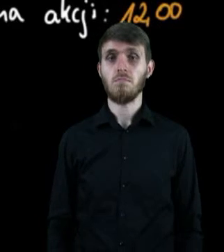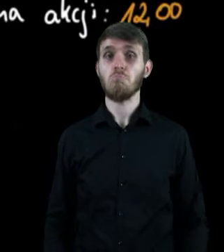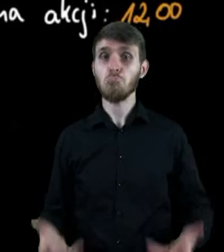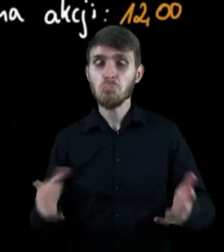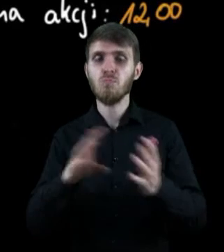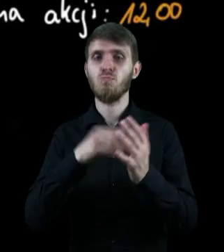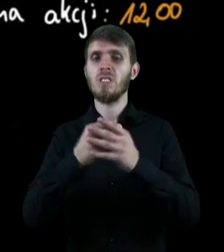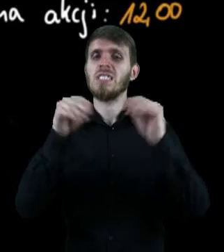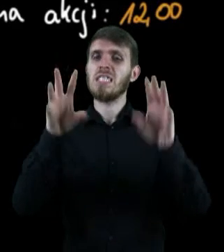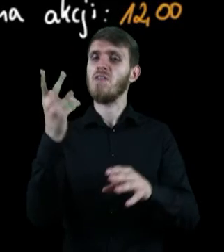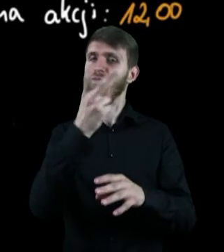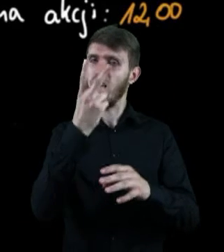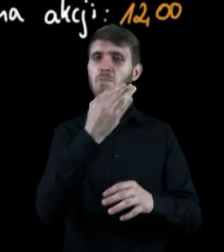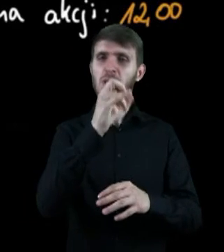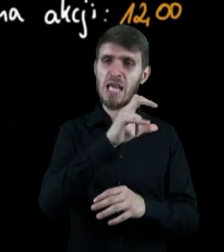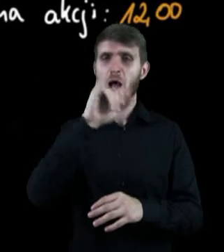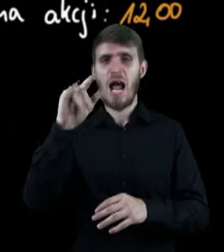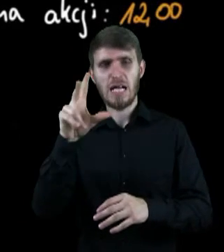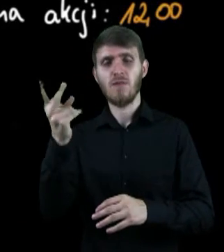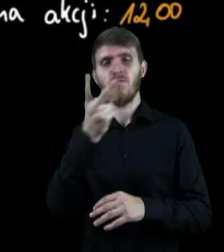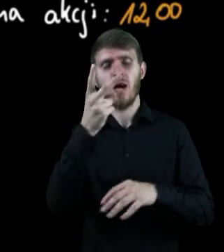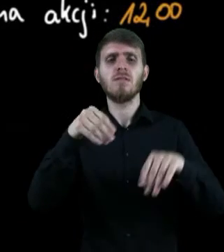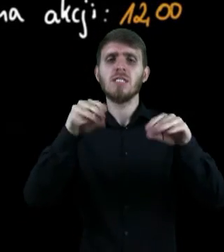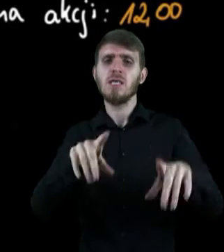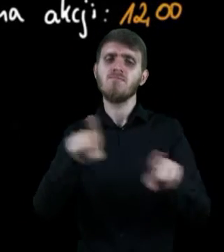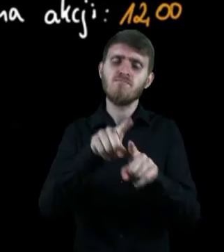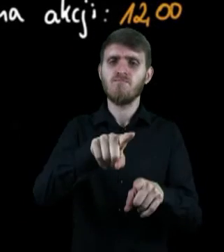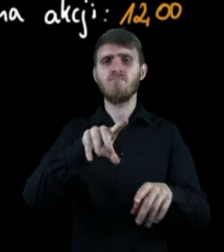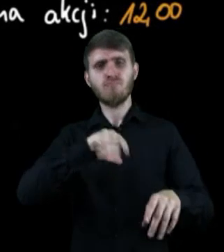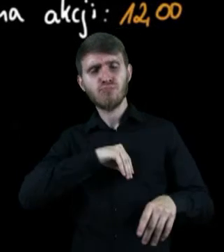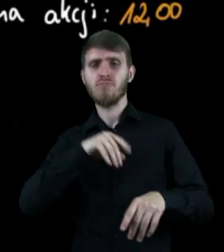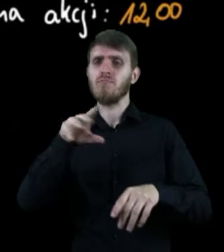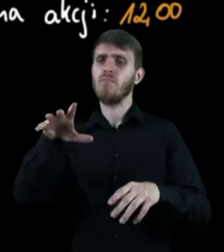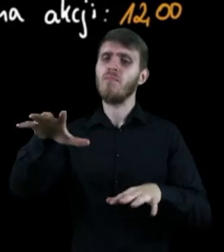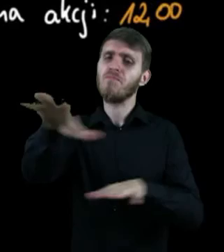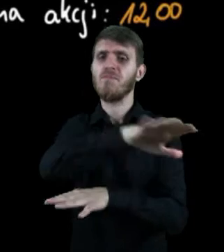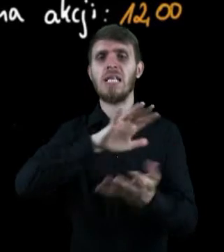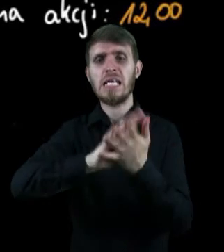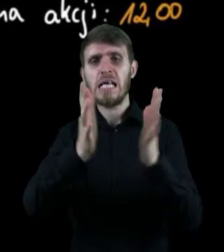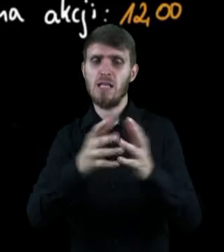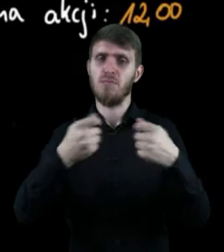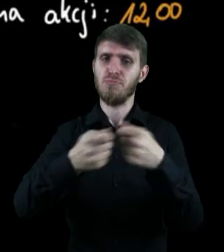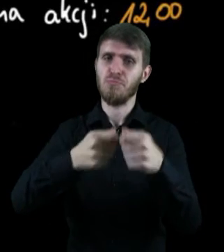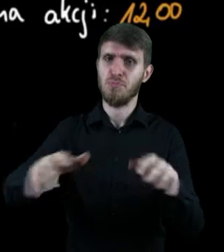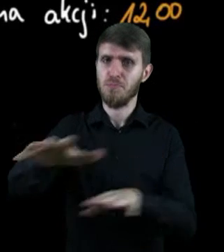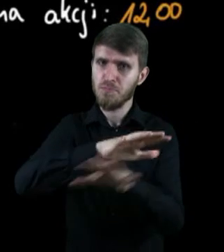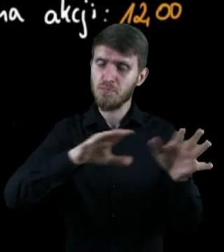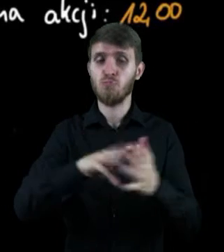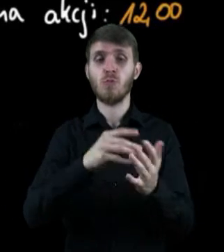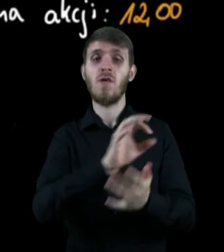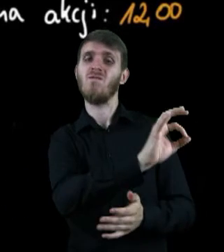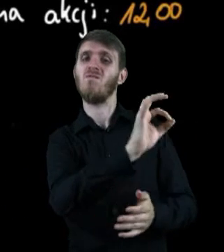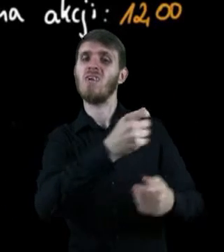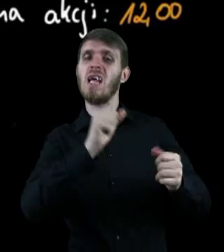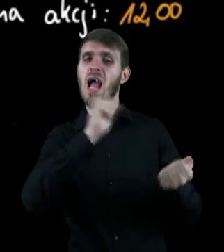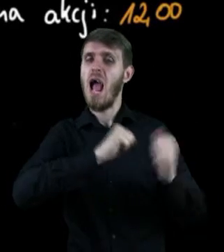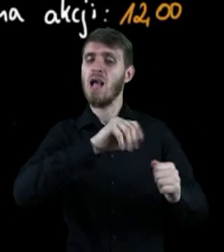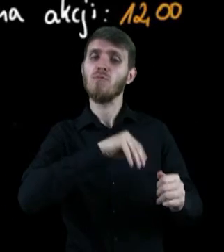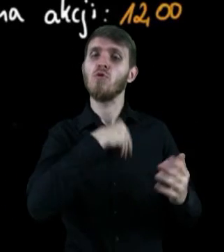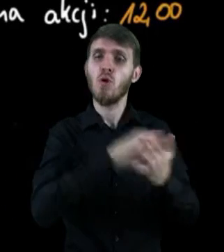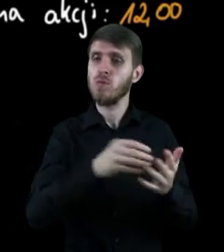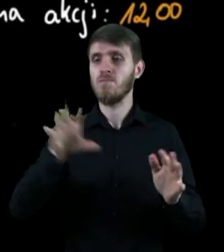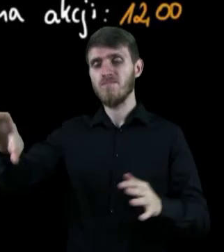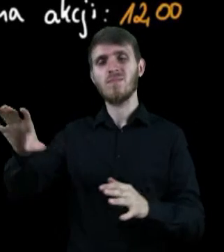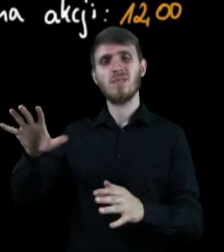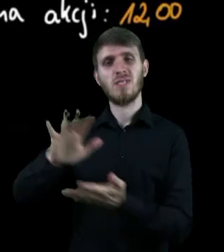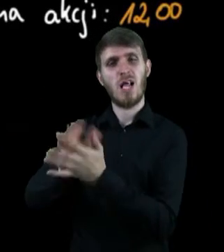Powiedzmy, że oba sklepy, zarówno sklep Michała, jak i sklep Jacka, są przedsiębiorstwami notowanymi w obrocie publicznym. Co oznacza,